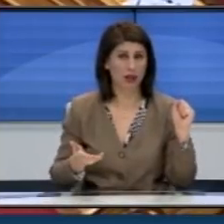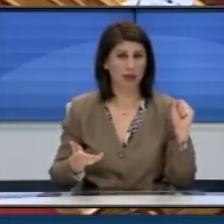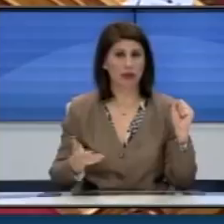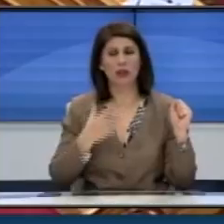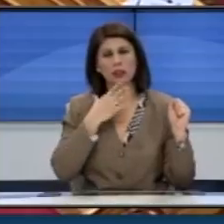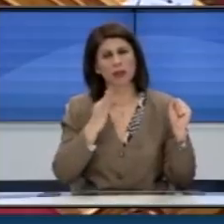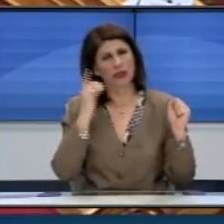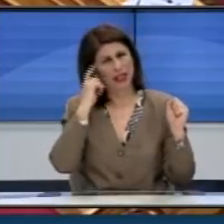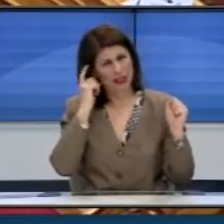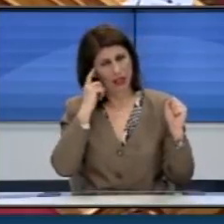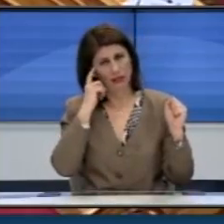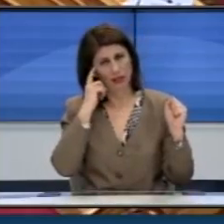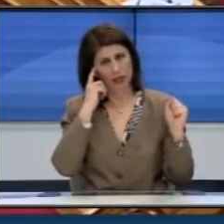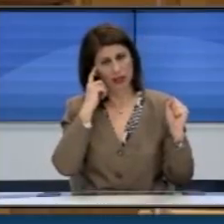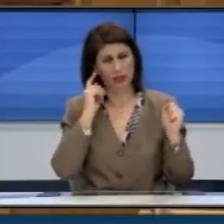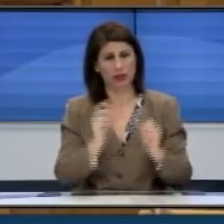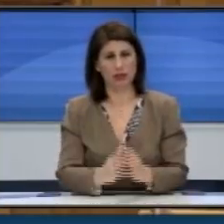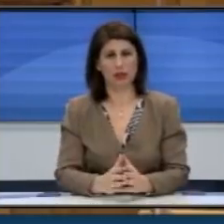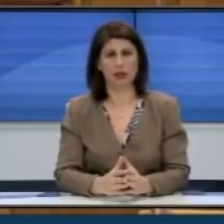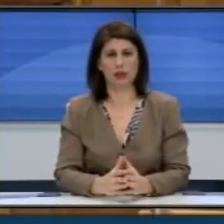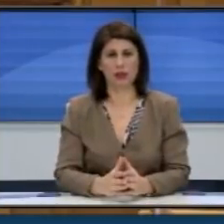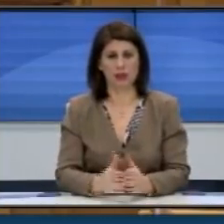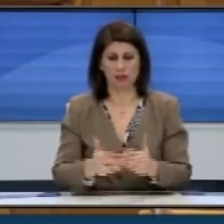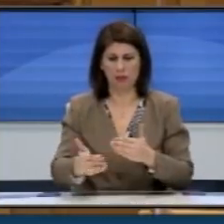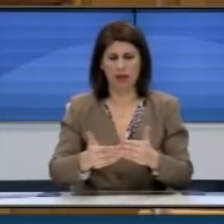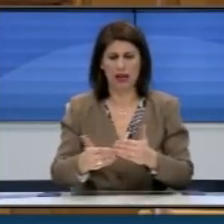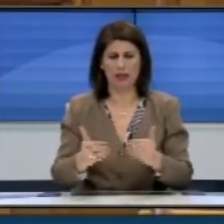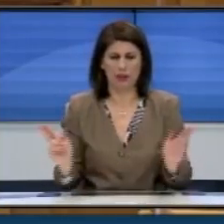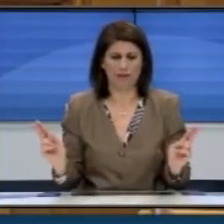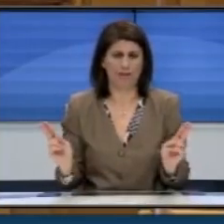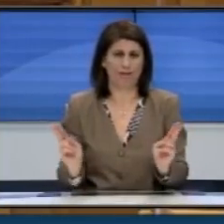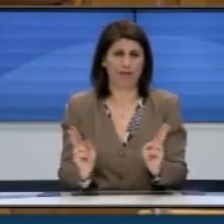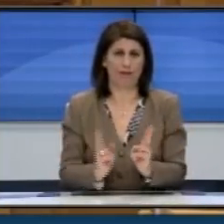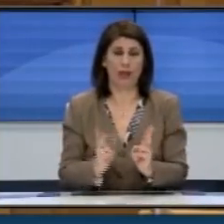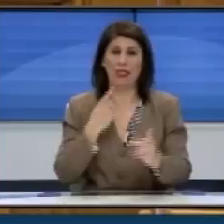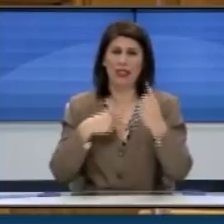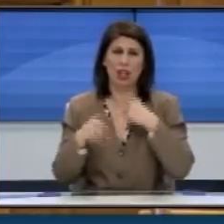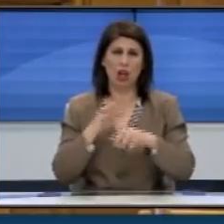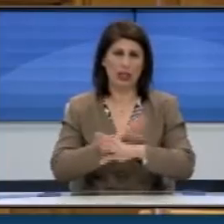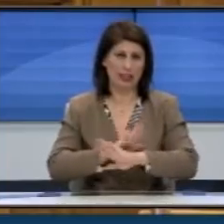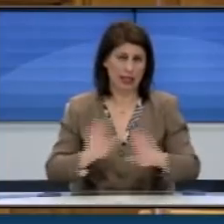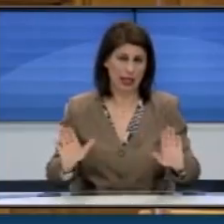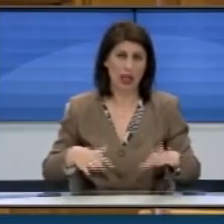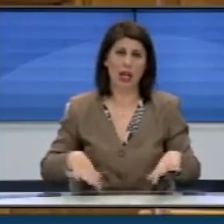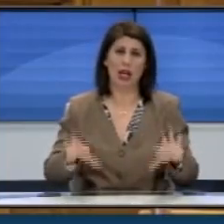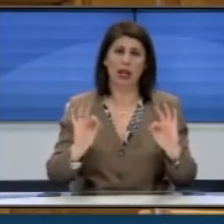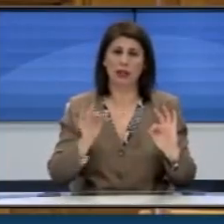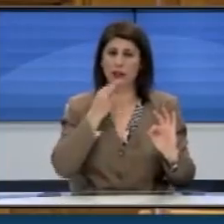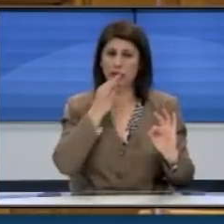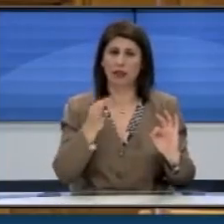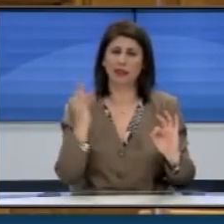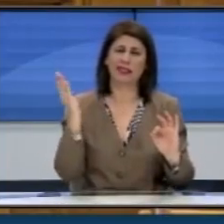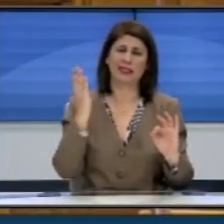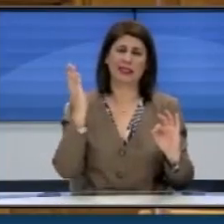επειδή καταλαβαίνετε ότι τα περιθώρια στένεψαν, Οι δικαιολογίες τέλειωσαν. Αρχίσατε να μιλάτε για